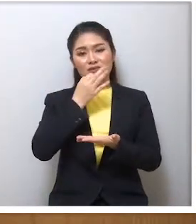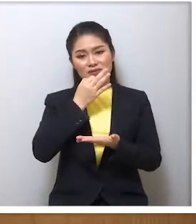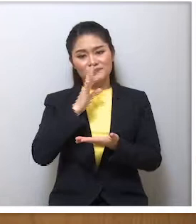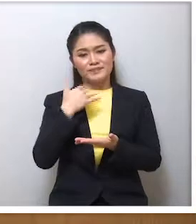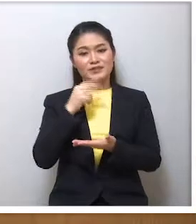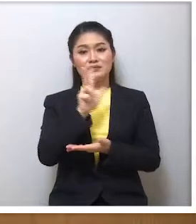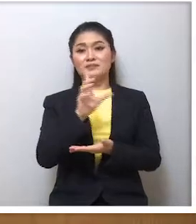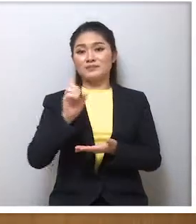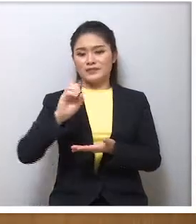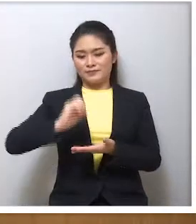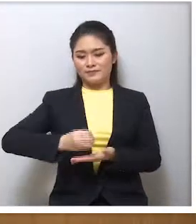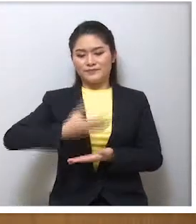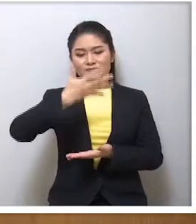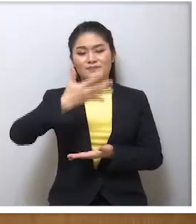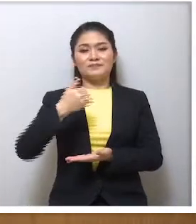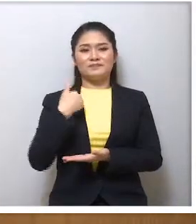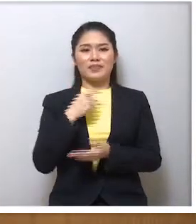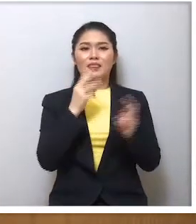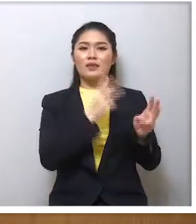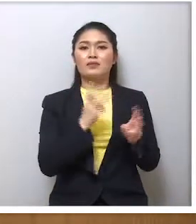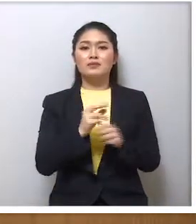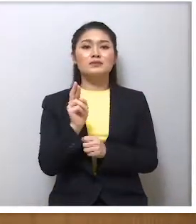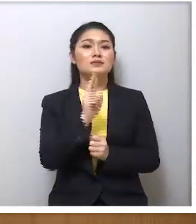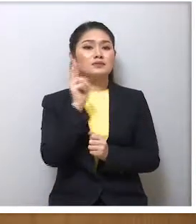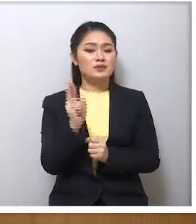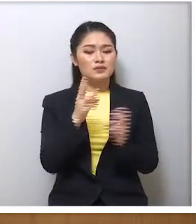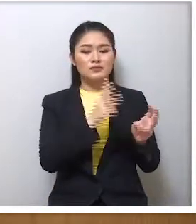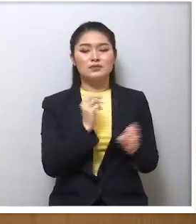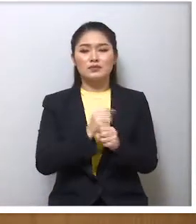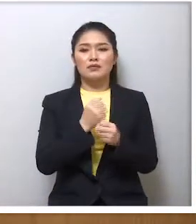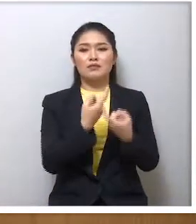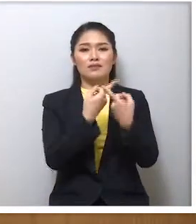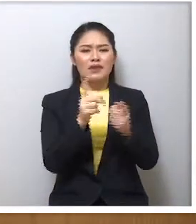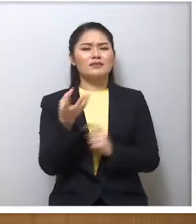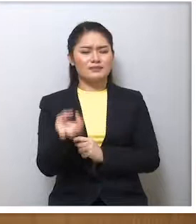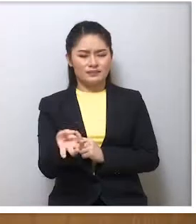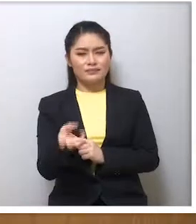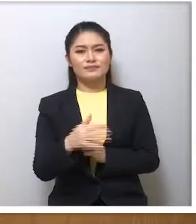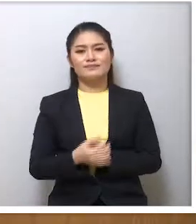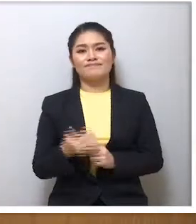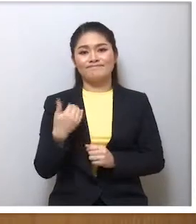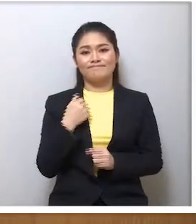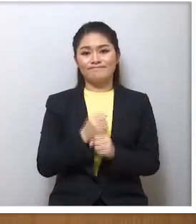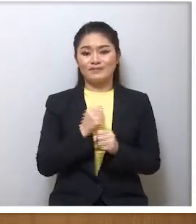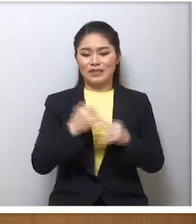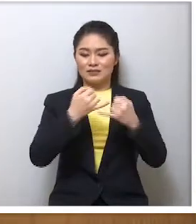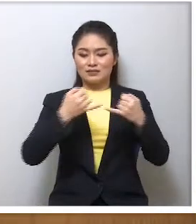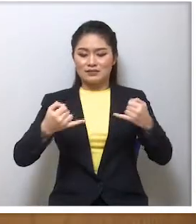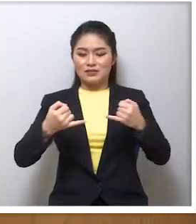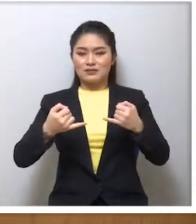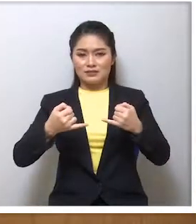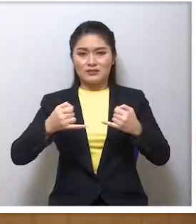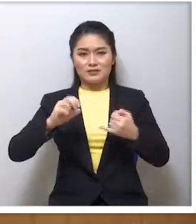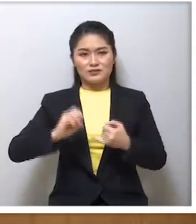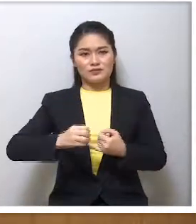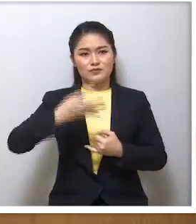3มิติขึ้นมาได้ใช้แต่ว่าวิธีการใช้วิธีการทำก็จะต่างจากนี้นิดนึงตัวนี้เป็นการเอาเส้นเข้ามาแล้วมา extrude